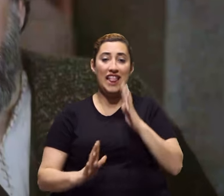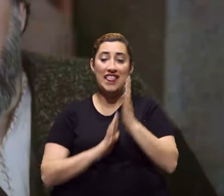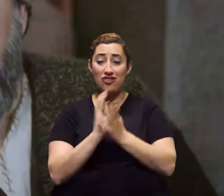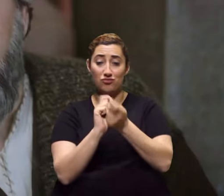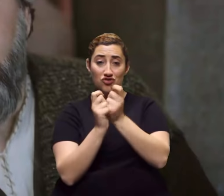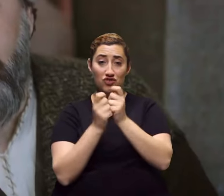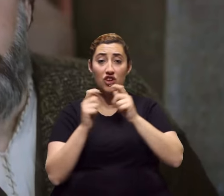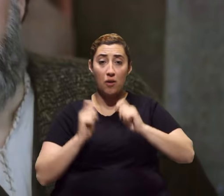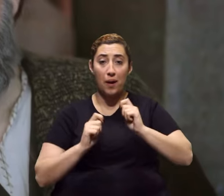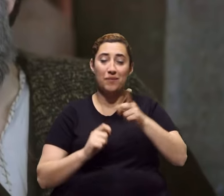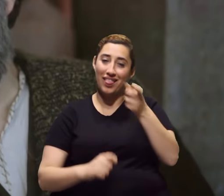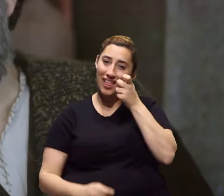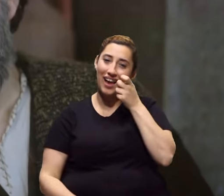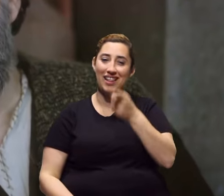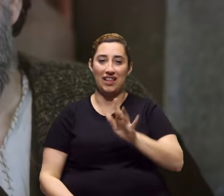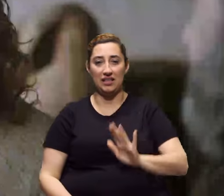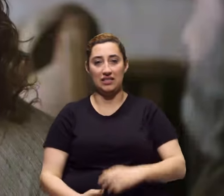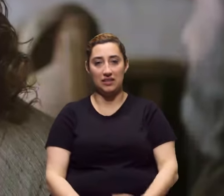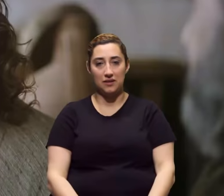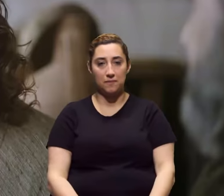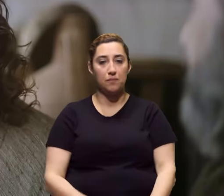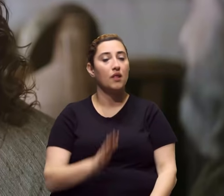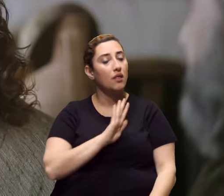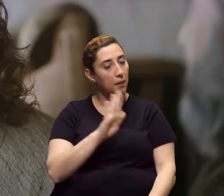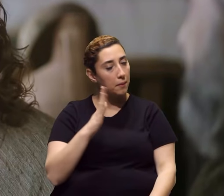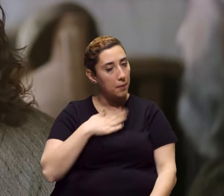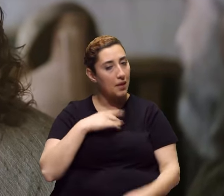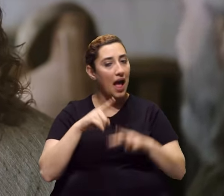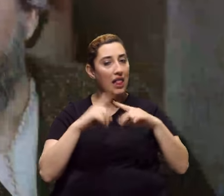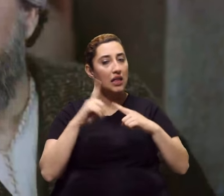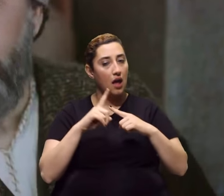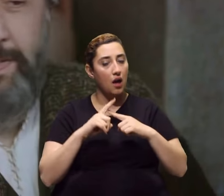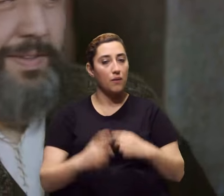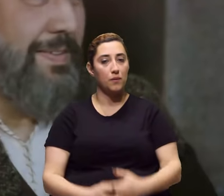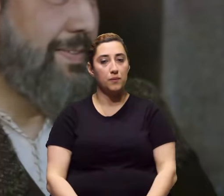Tercüme ederken dikkat edesin bu hususa. Tamamdır Ali Taygu.